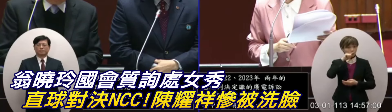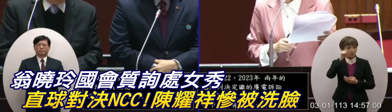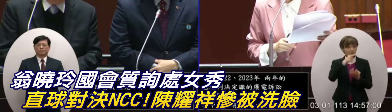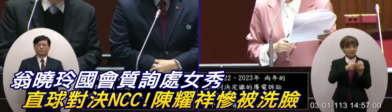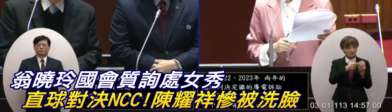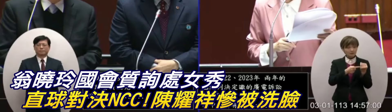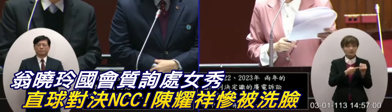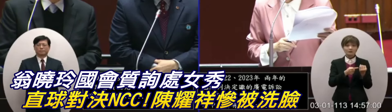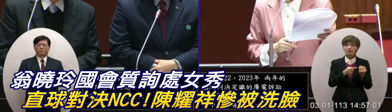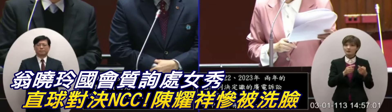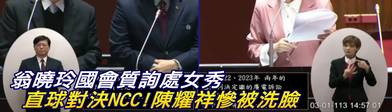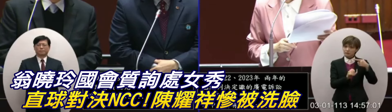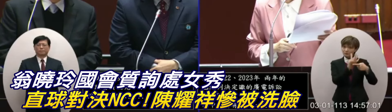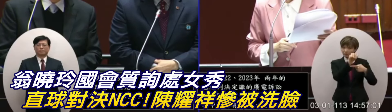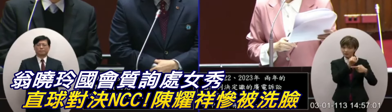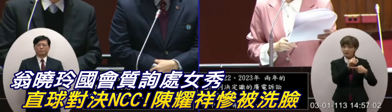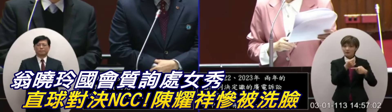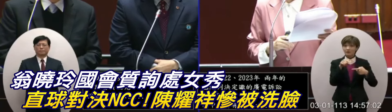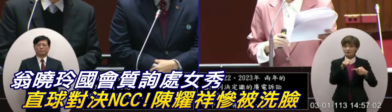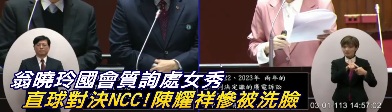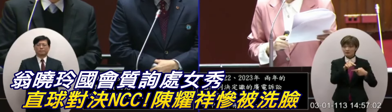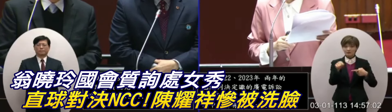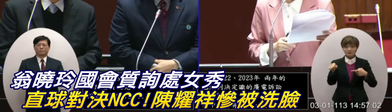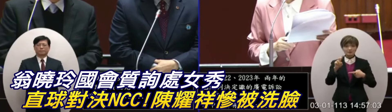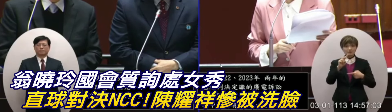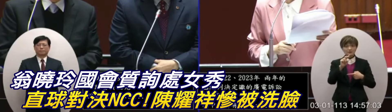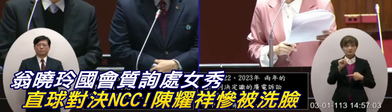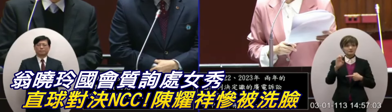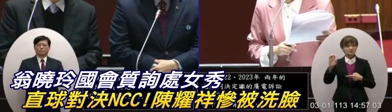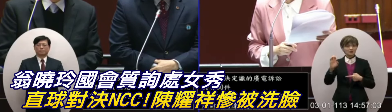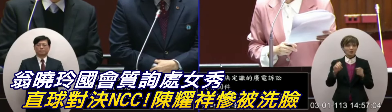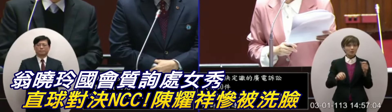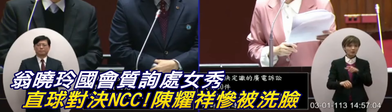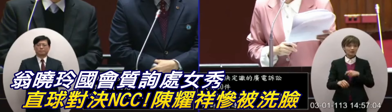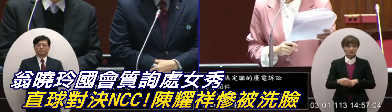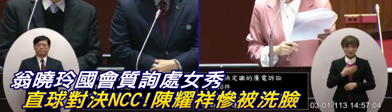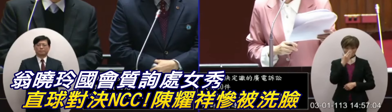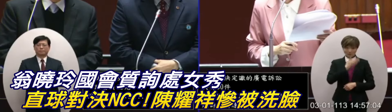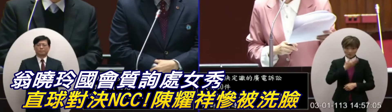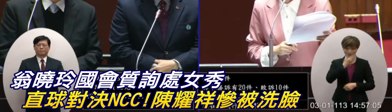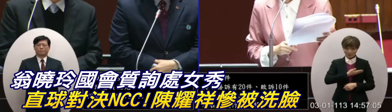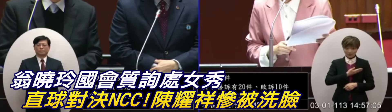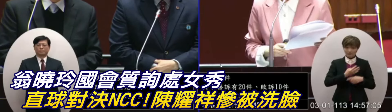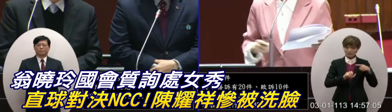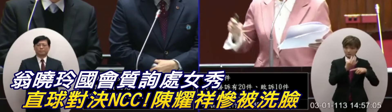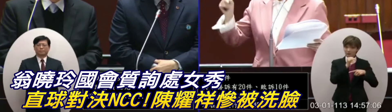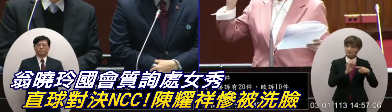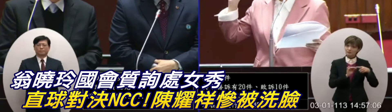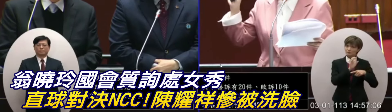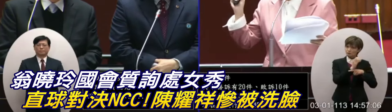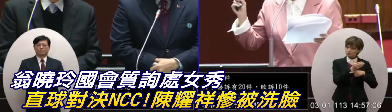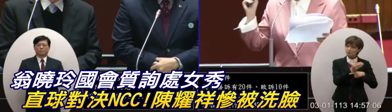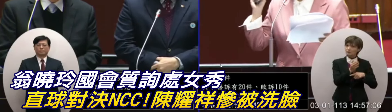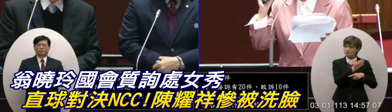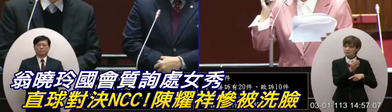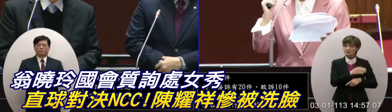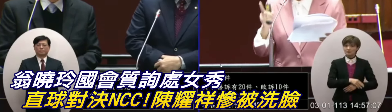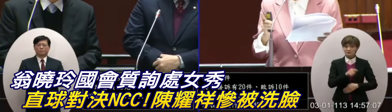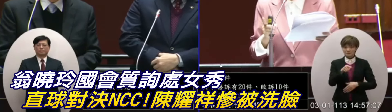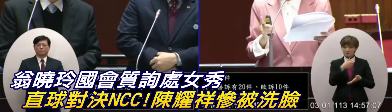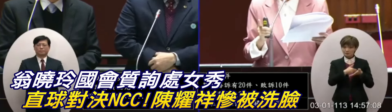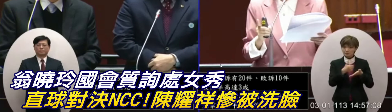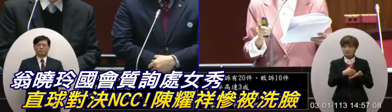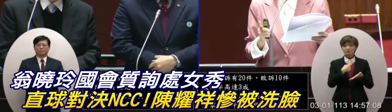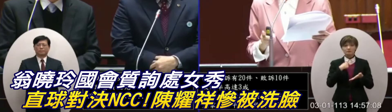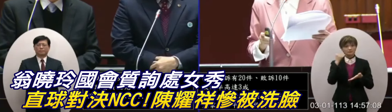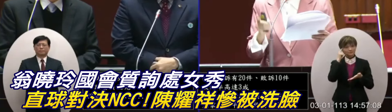胜诉率是远远高于这个 NCC， 败诉率大概也顶多只有10%左右。我从这张图，我只是想反